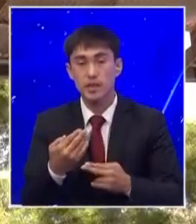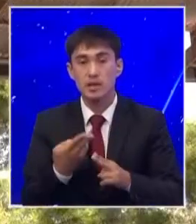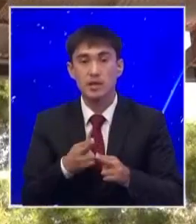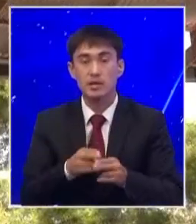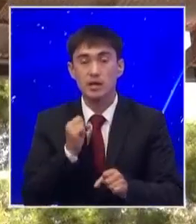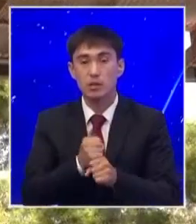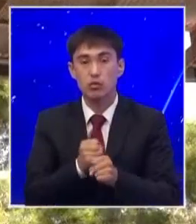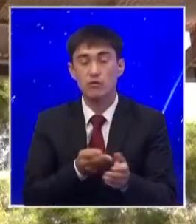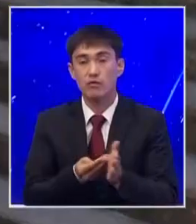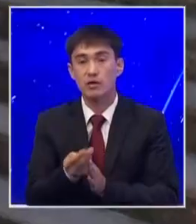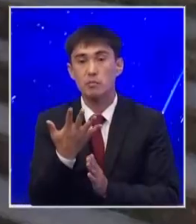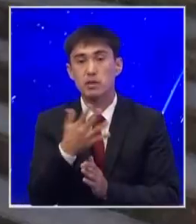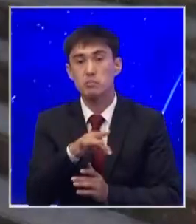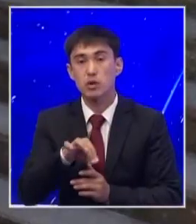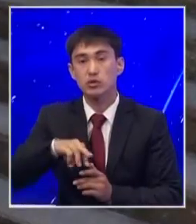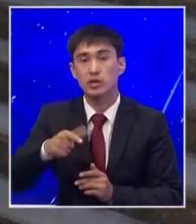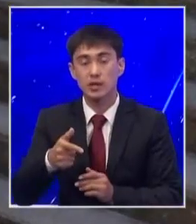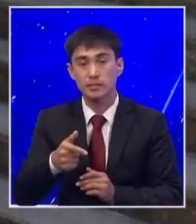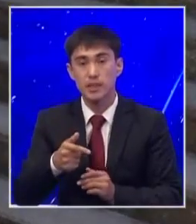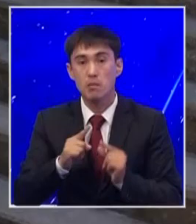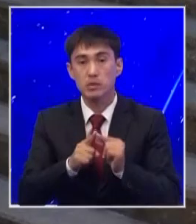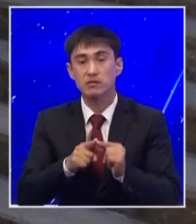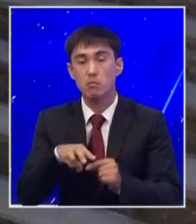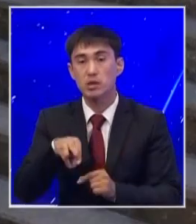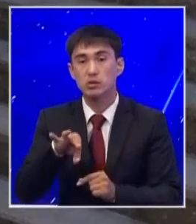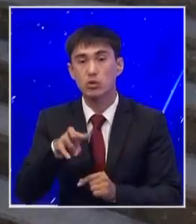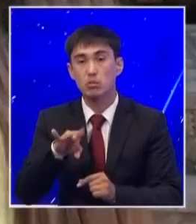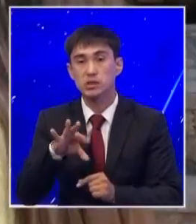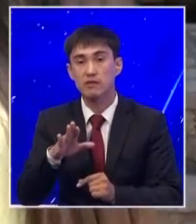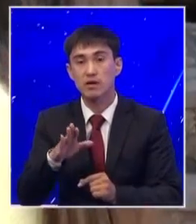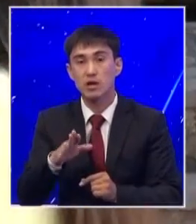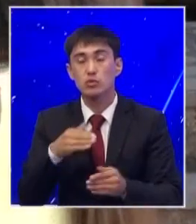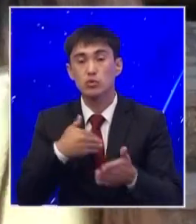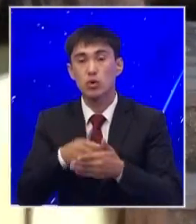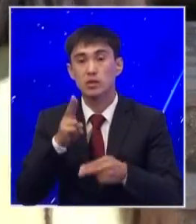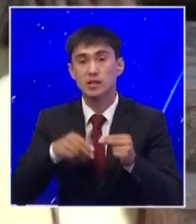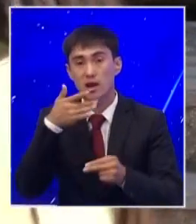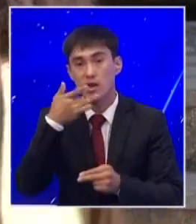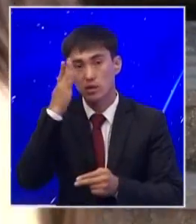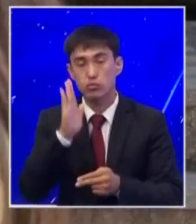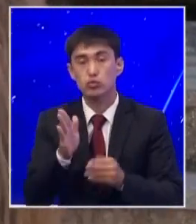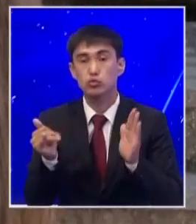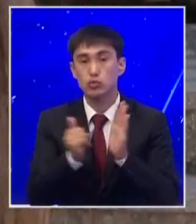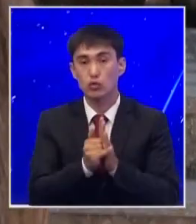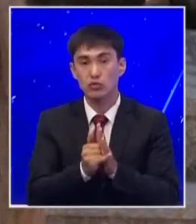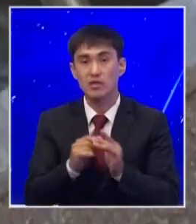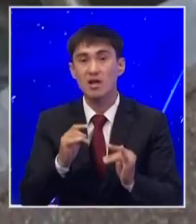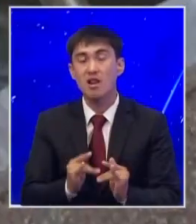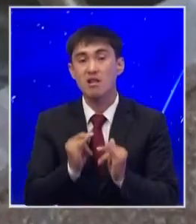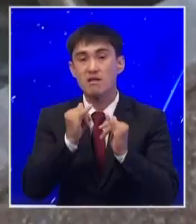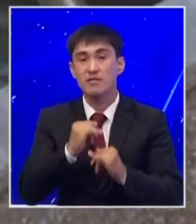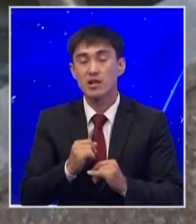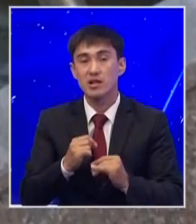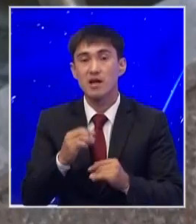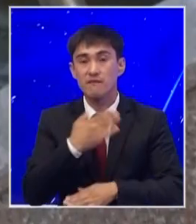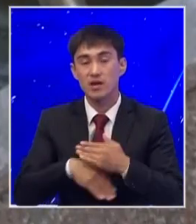эти работы выделено 5 миллионов тенге. По словам Максата Орынбасарова, до конца лета на входе будет установлен лифт для инвалидов. Но